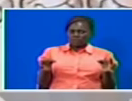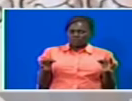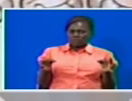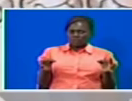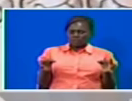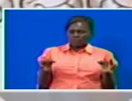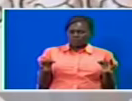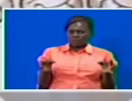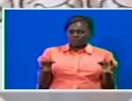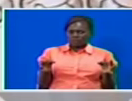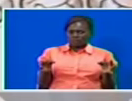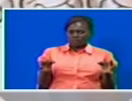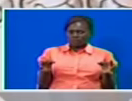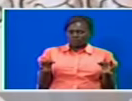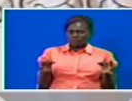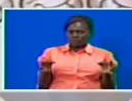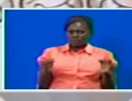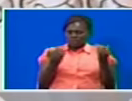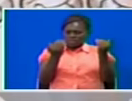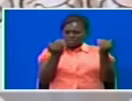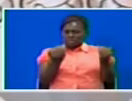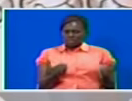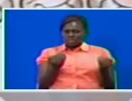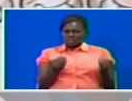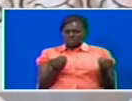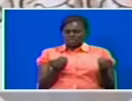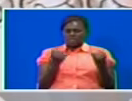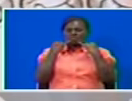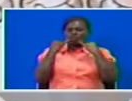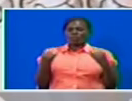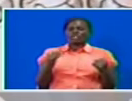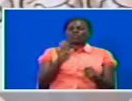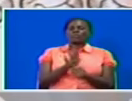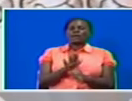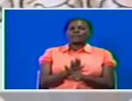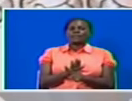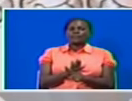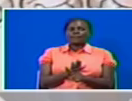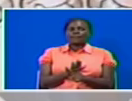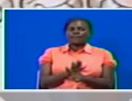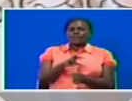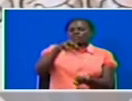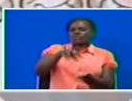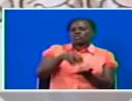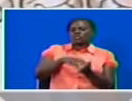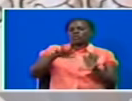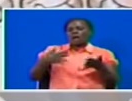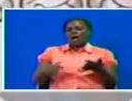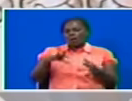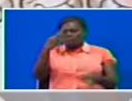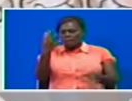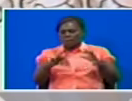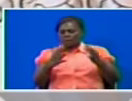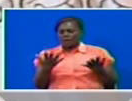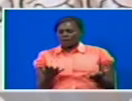that, you require a lot of information. What is the situation analysis? What was